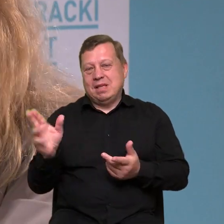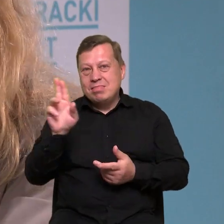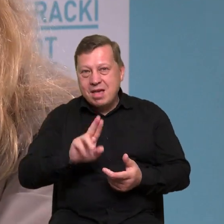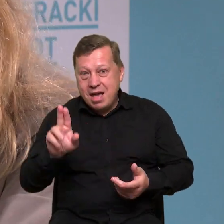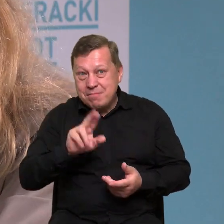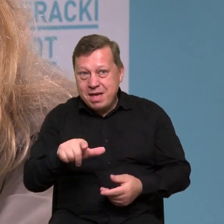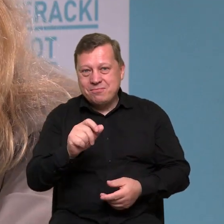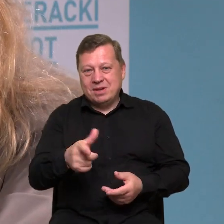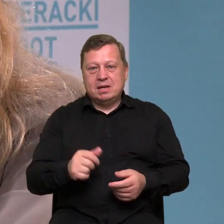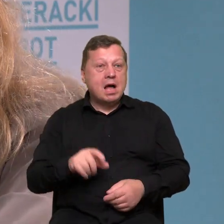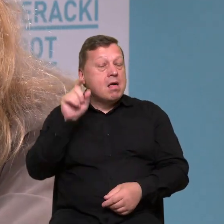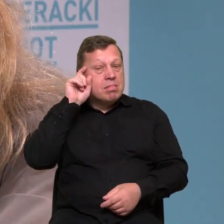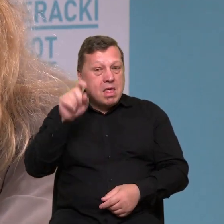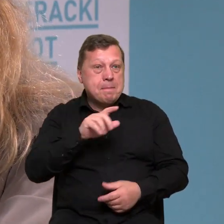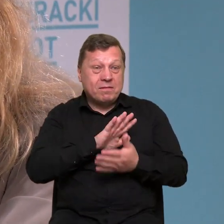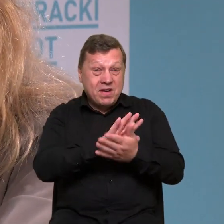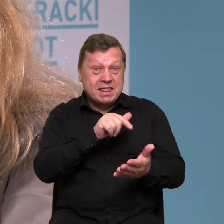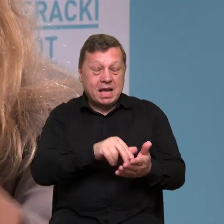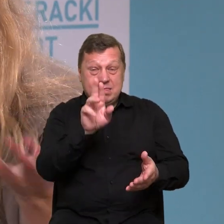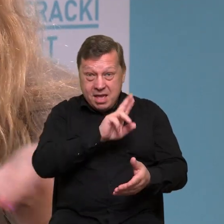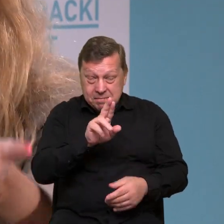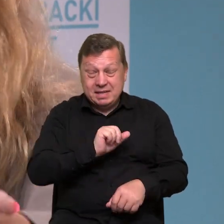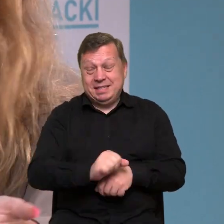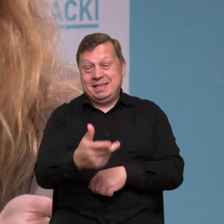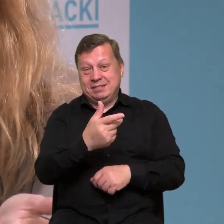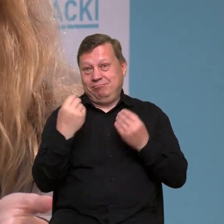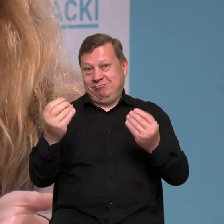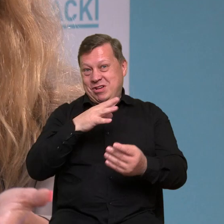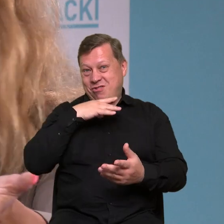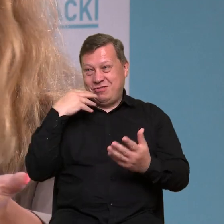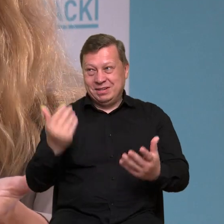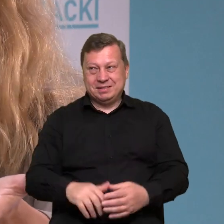Niebieski też się pojawia w niemieckim wydaniu, fantastyczne kolory. I